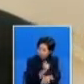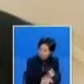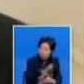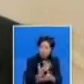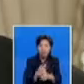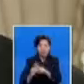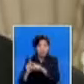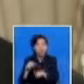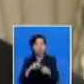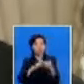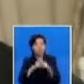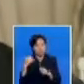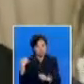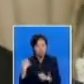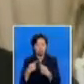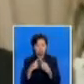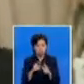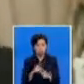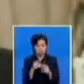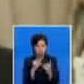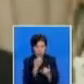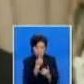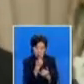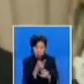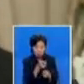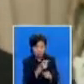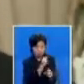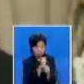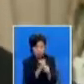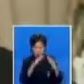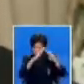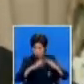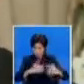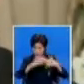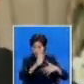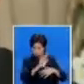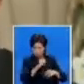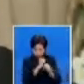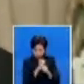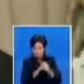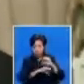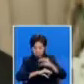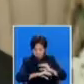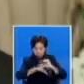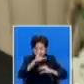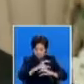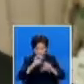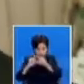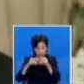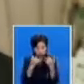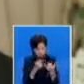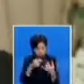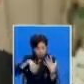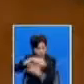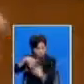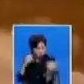ไหมพิสูจน์ให้เห็นว่าการก่อสร้างเนี่ยยังไม่ได้มีผลกระทบต่อสิ่งแวดล้อมนะฮะถ้าศาลจะกรุ